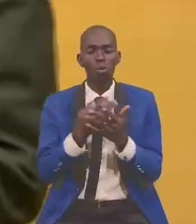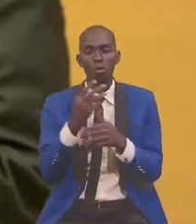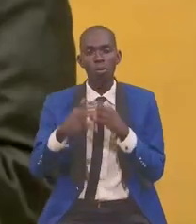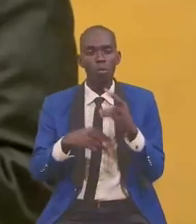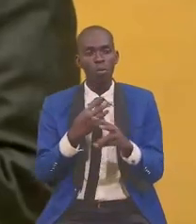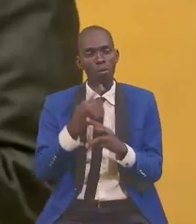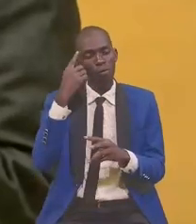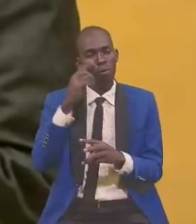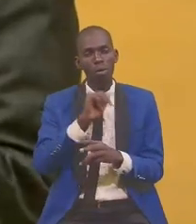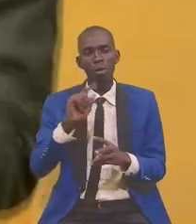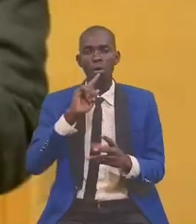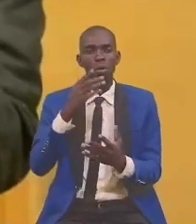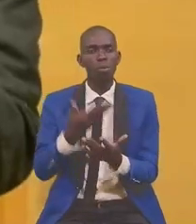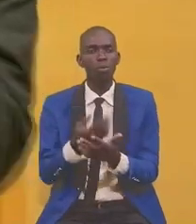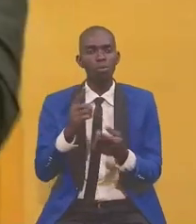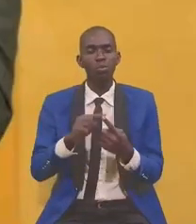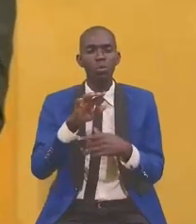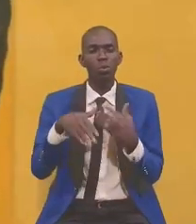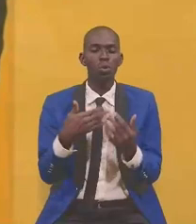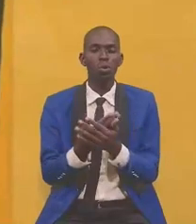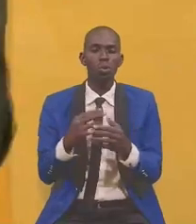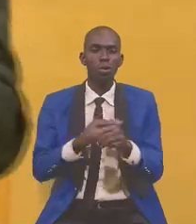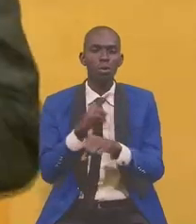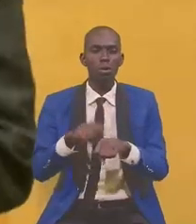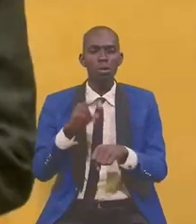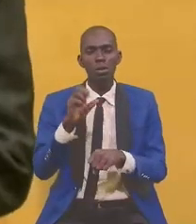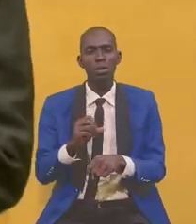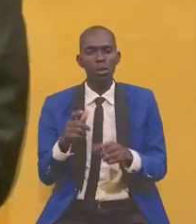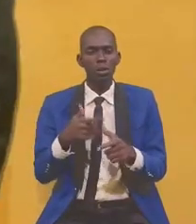nations, alors viendra la fin.